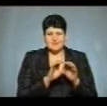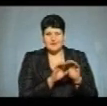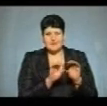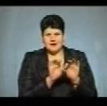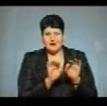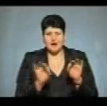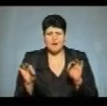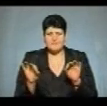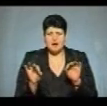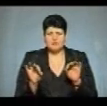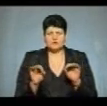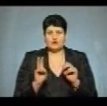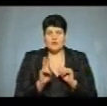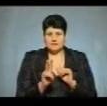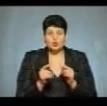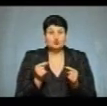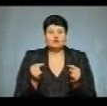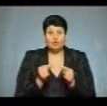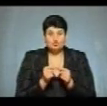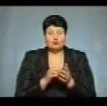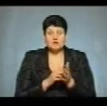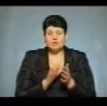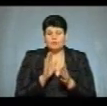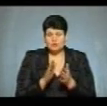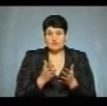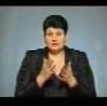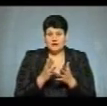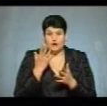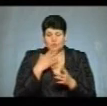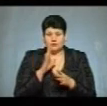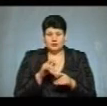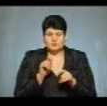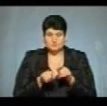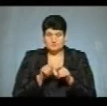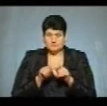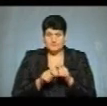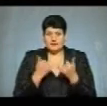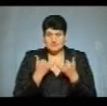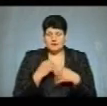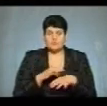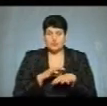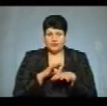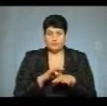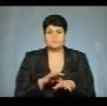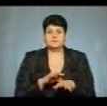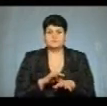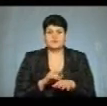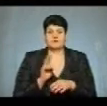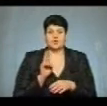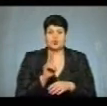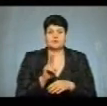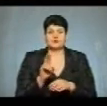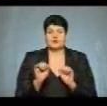кабеля тролейбуса. Точно причину буде встановлено в ході розслідування, яке зараз проходить в